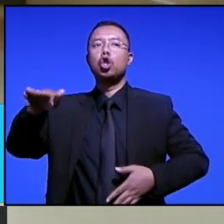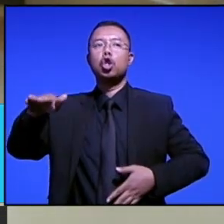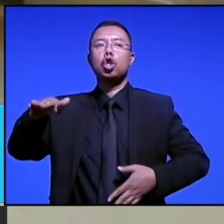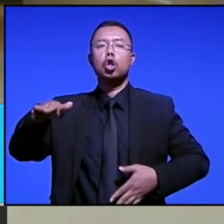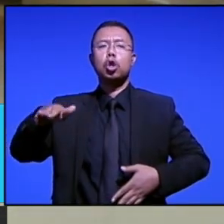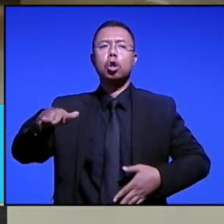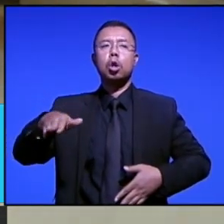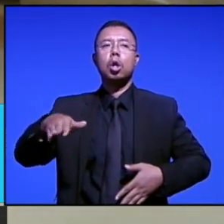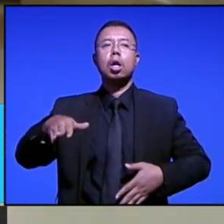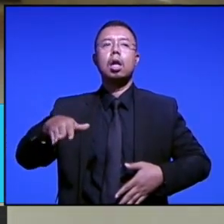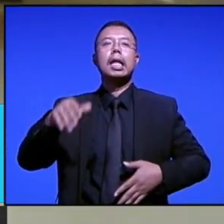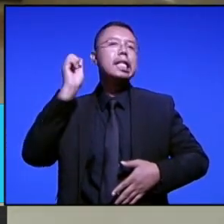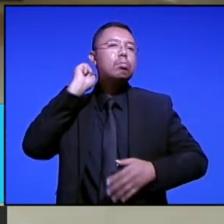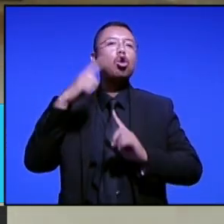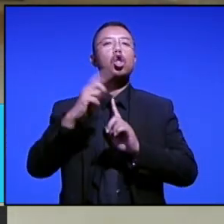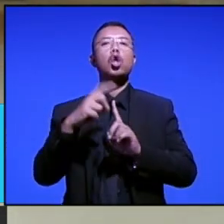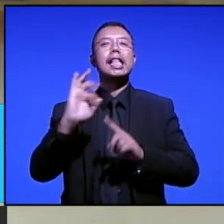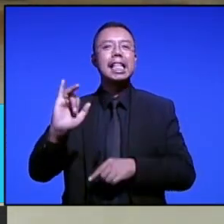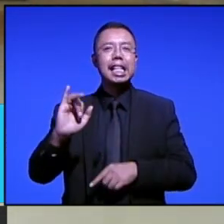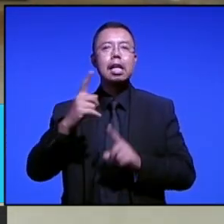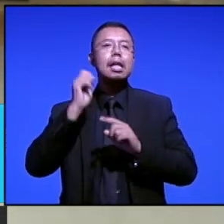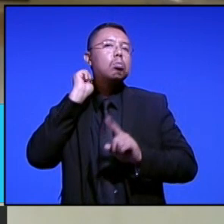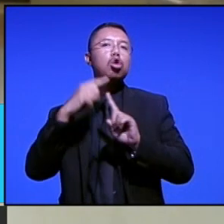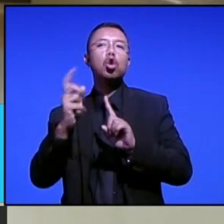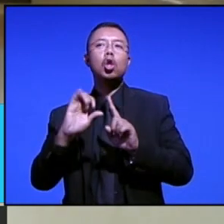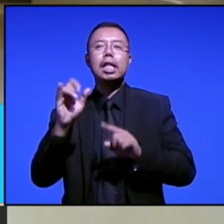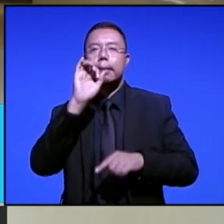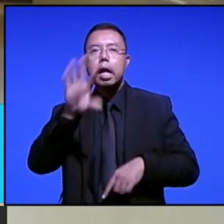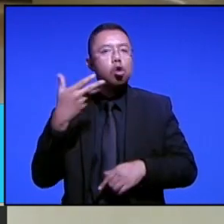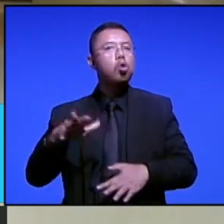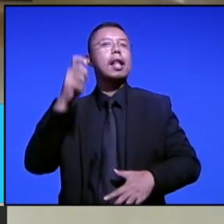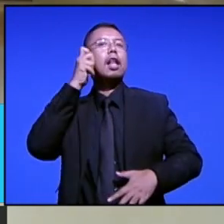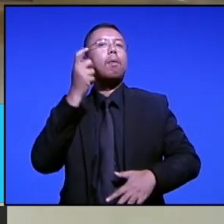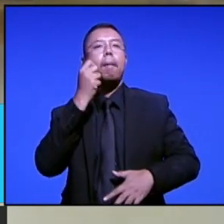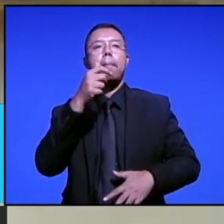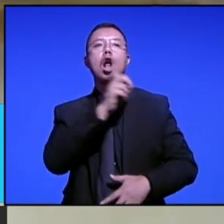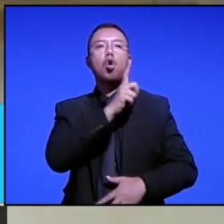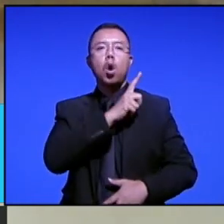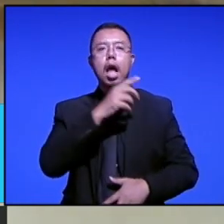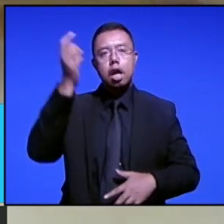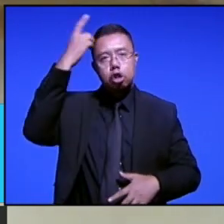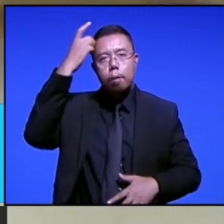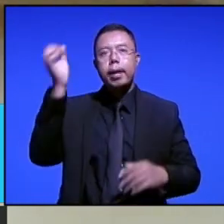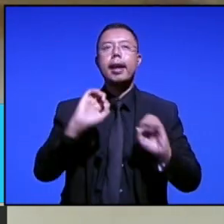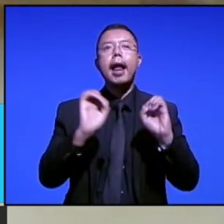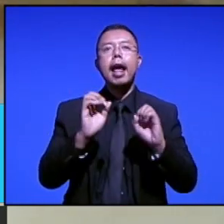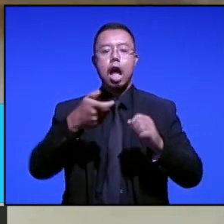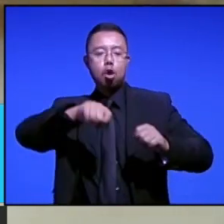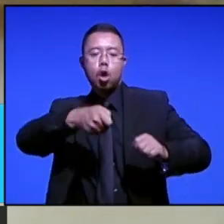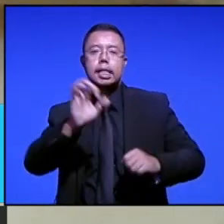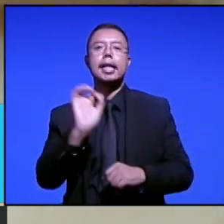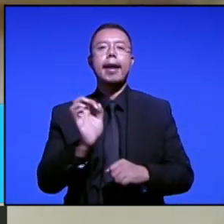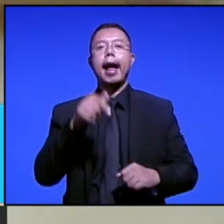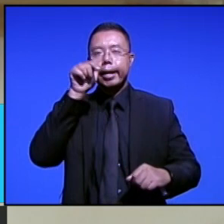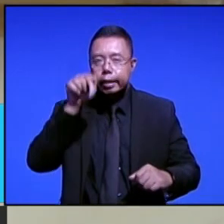kepada namanya Bu Tuti. Kata Bu Tuti, udah telepon pelurahnya, supirnya tidak ada, kuncinya juga tidak ada. Nah